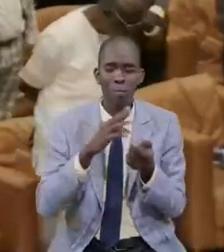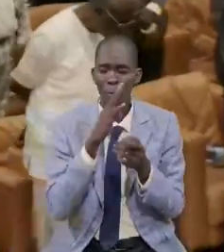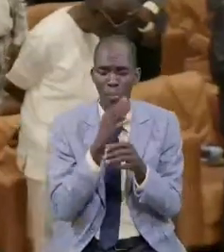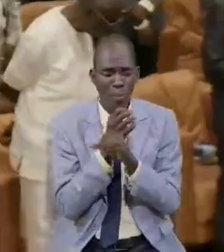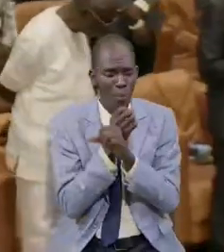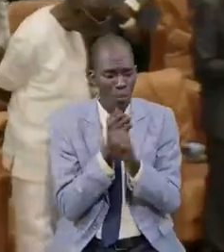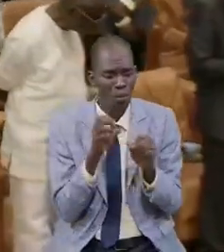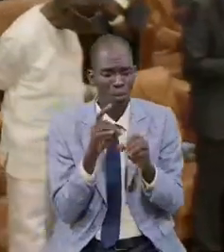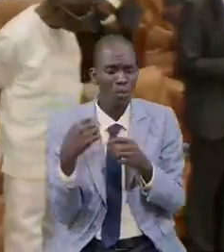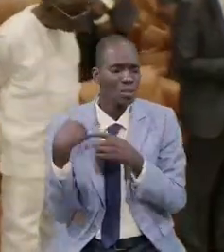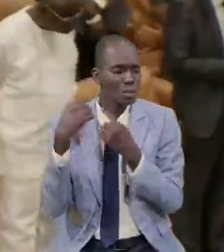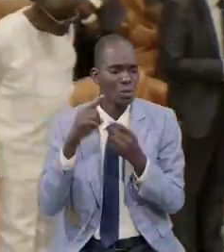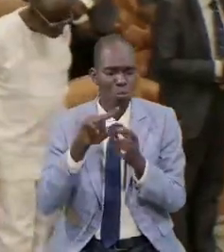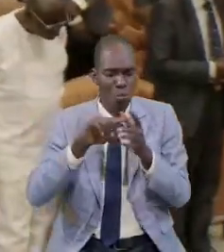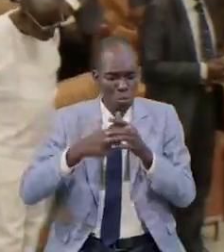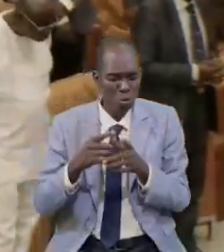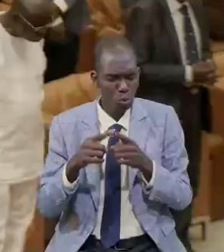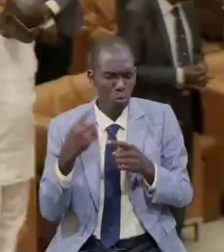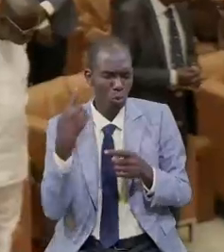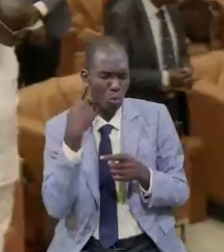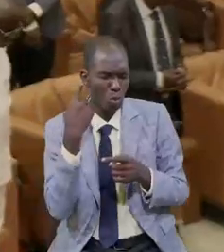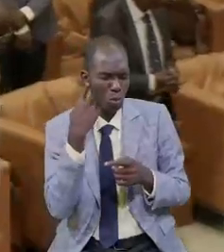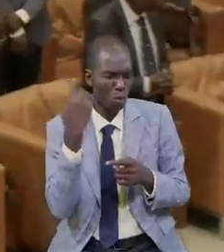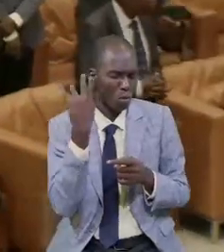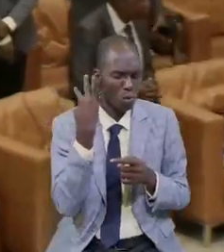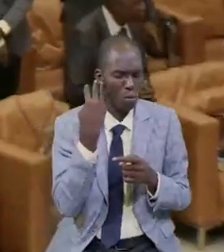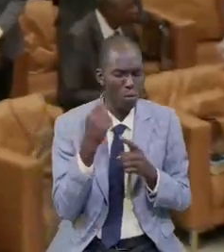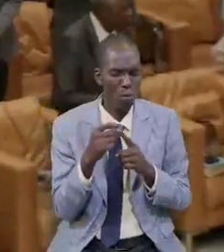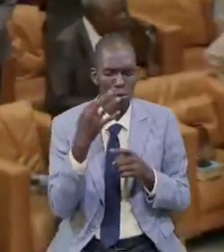Depuis que vous entendez la parole,